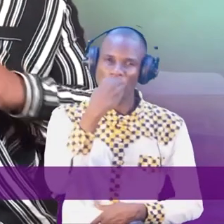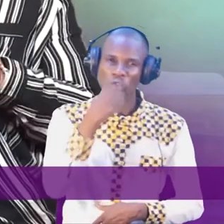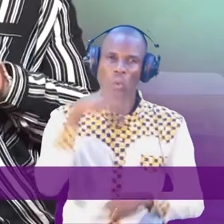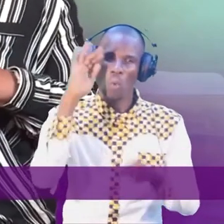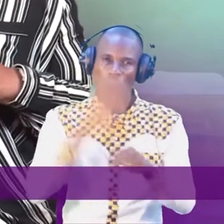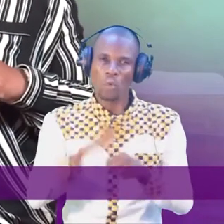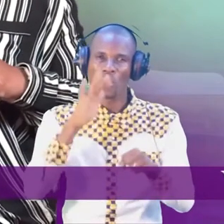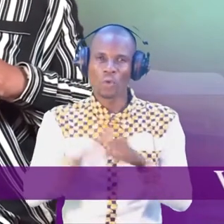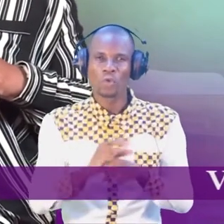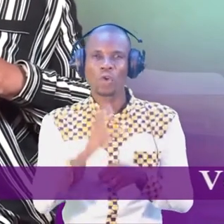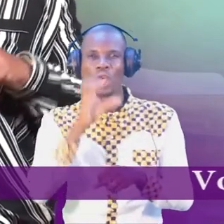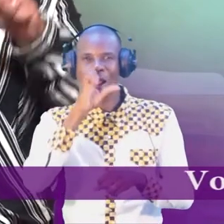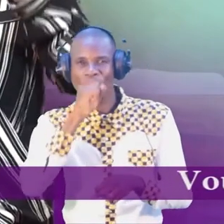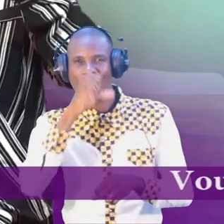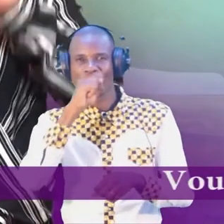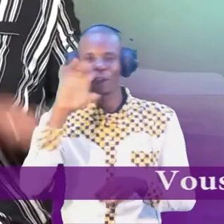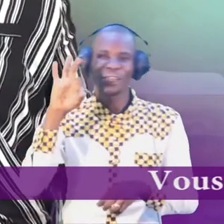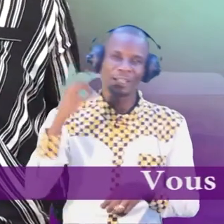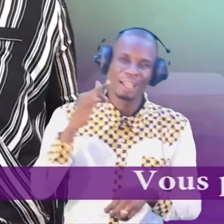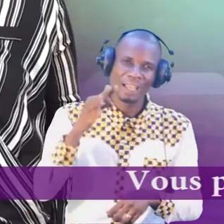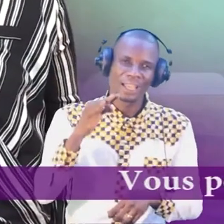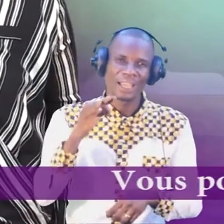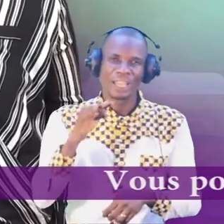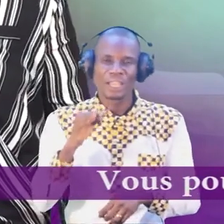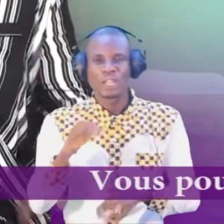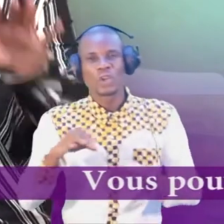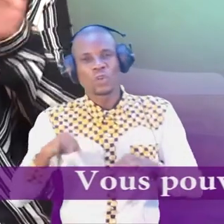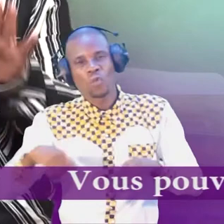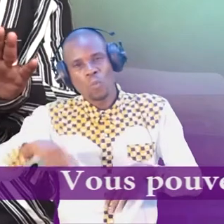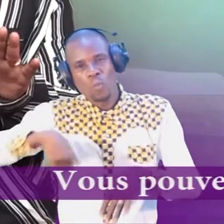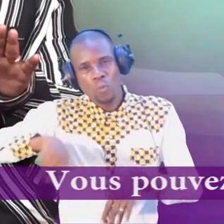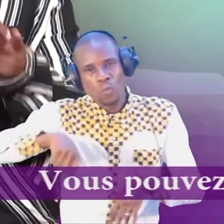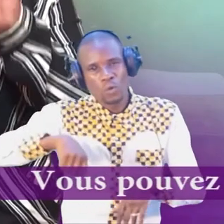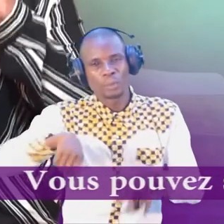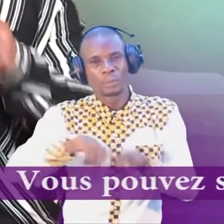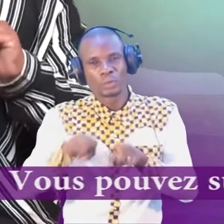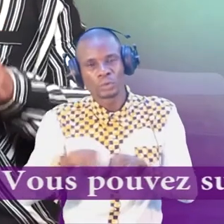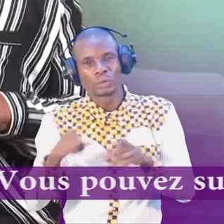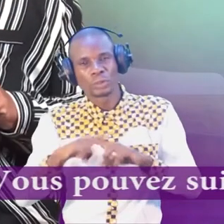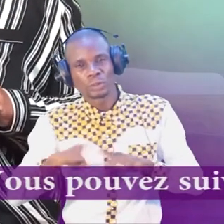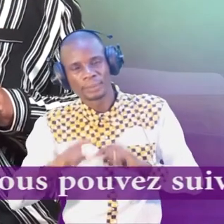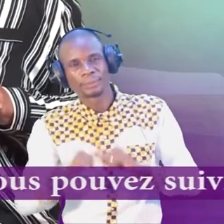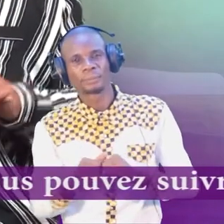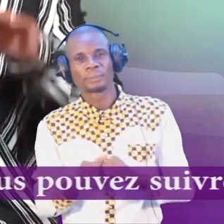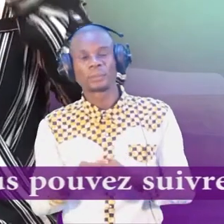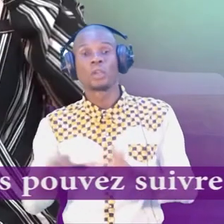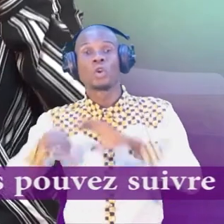Ile ukichochea mwili utavuta tena sigara. Namba saba, kutegemea